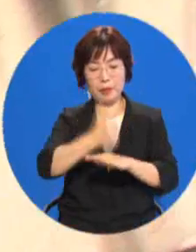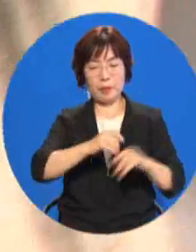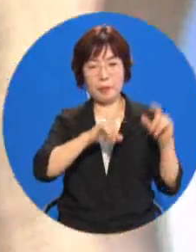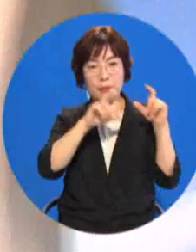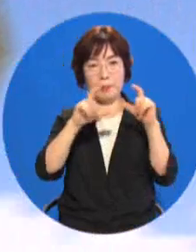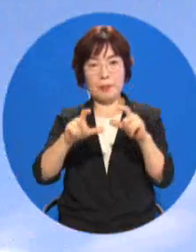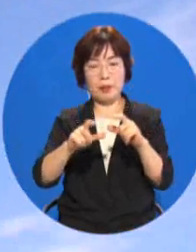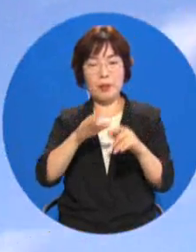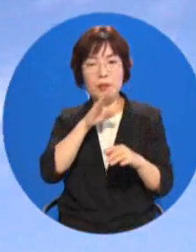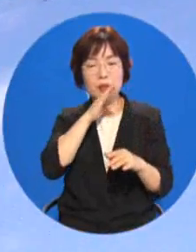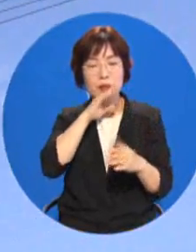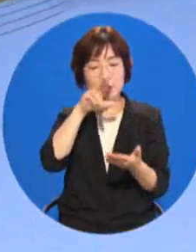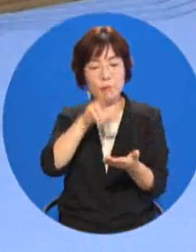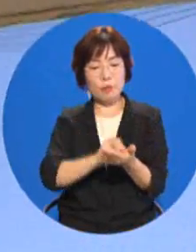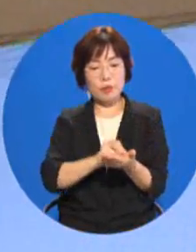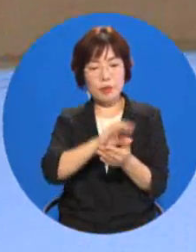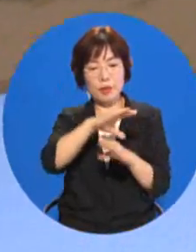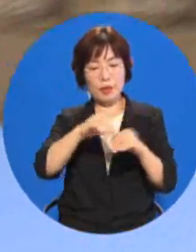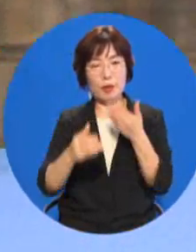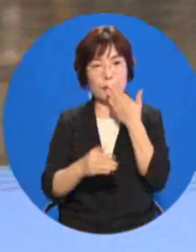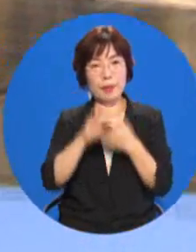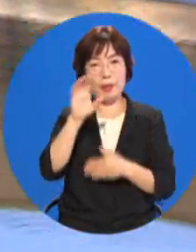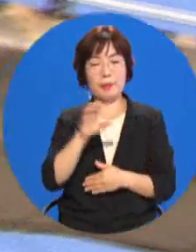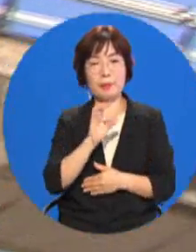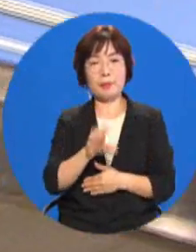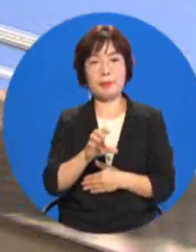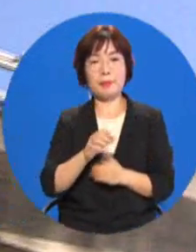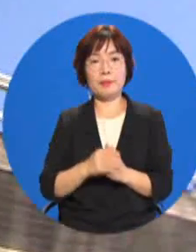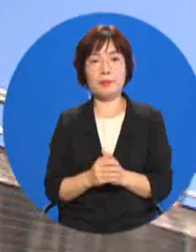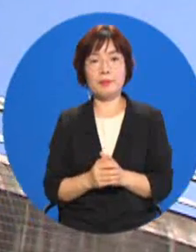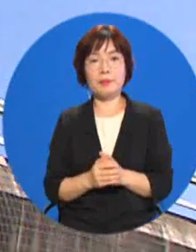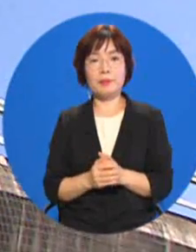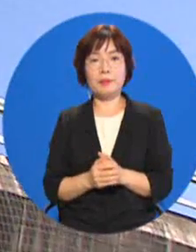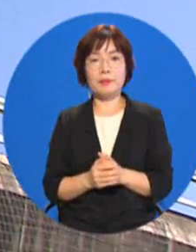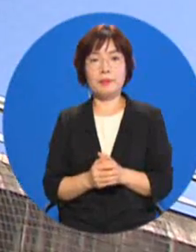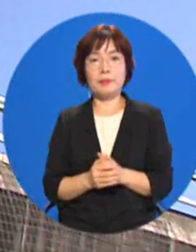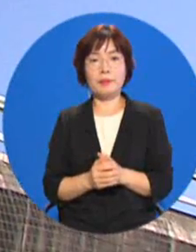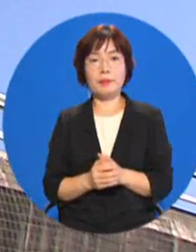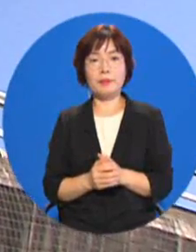현실적인 대안이 나올지는 아직 미지수입니다. MBC 뉴스 박민주입니다.